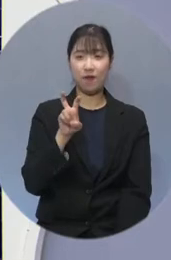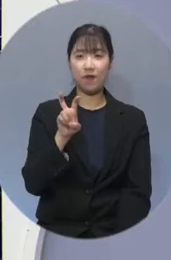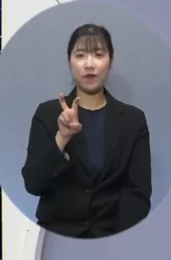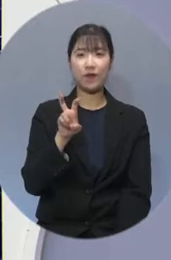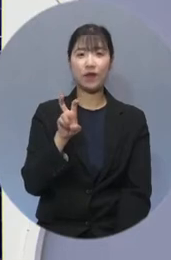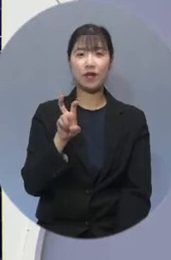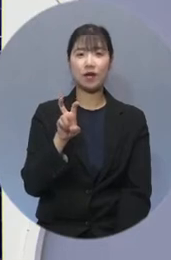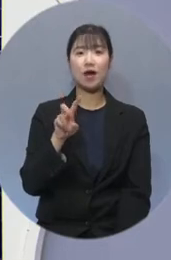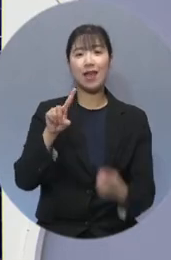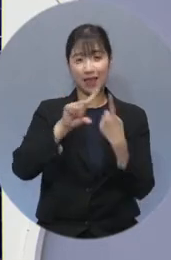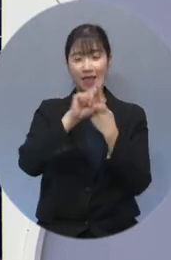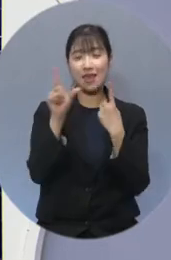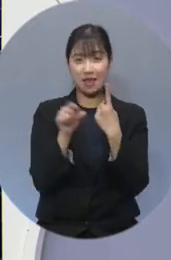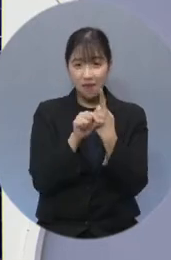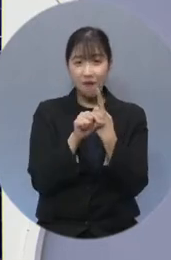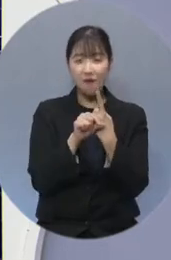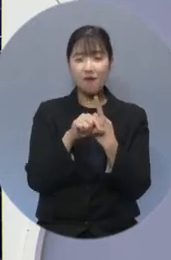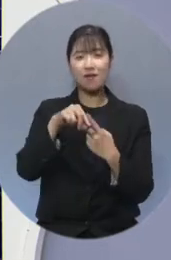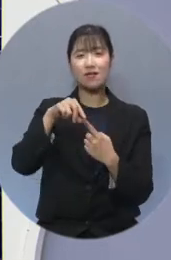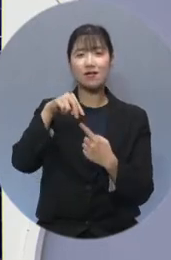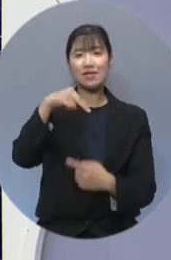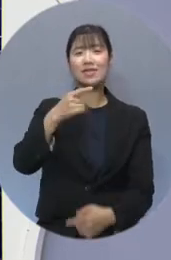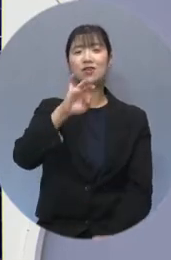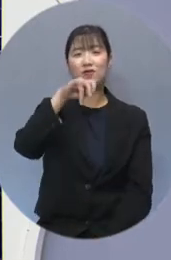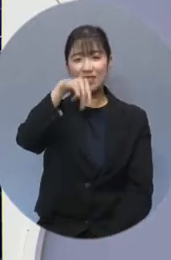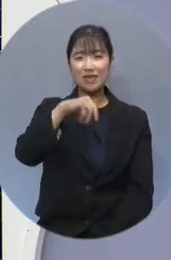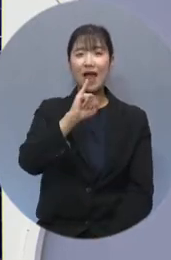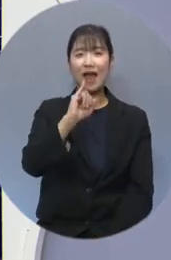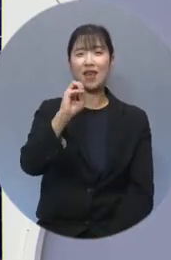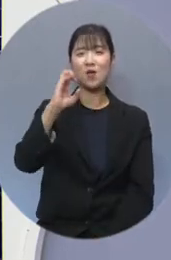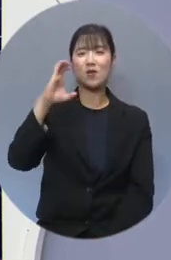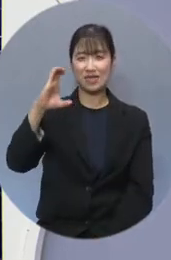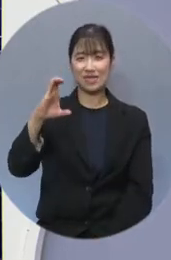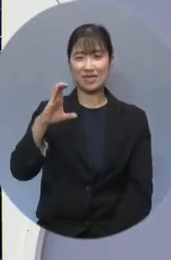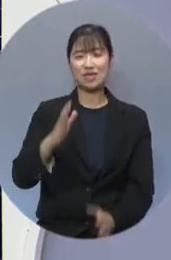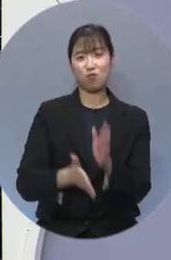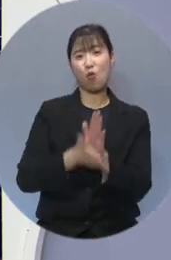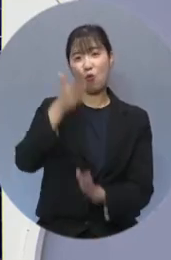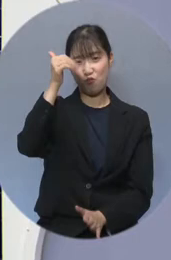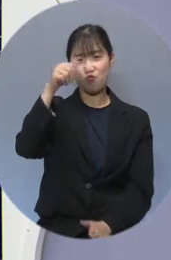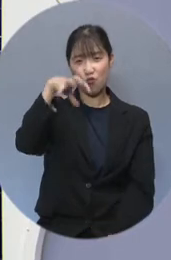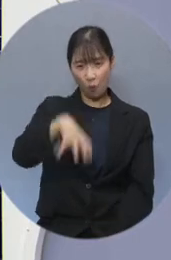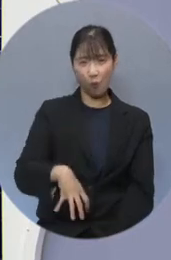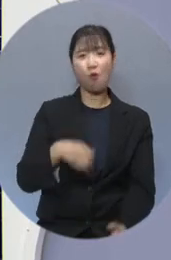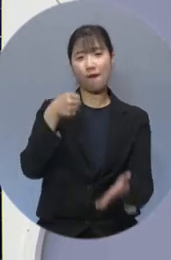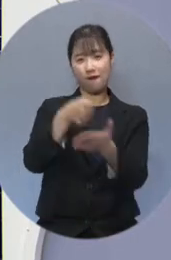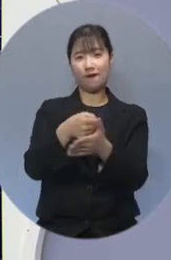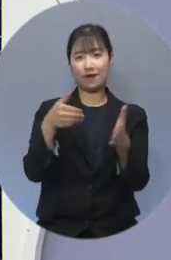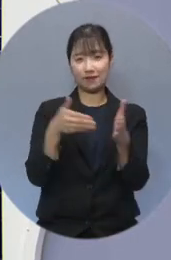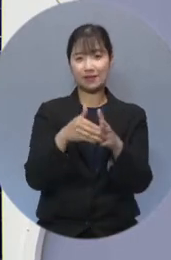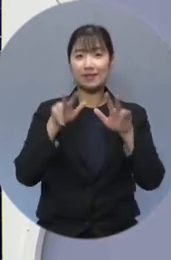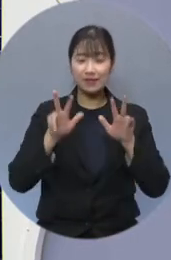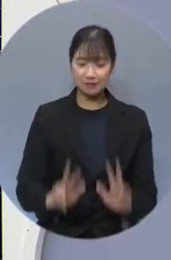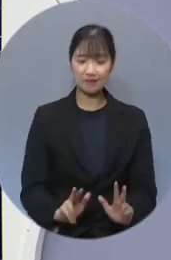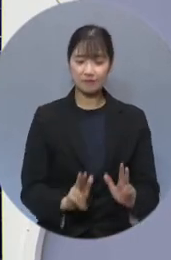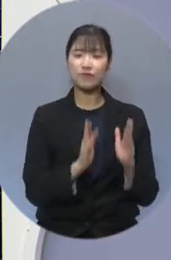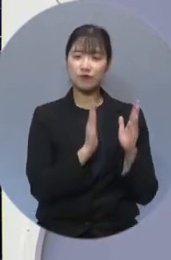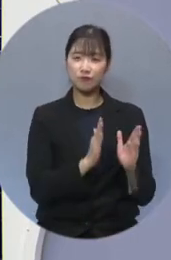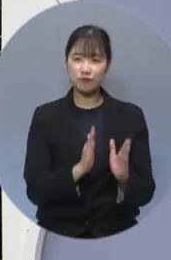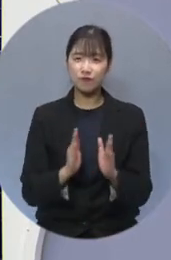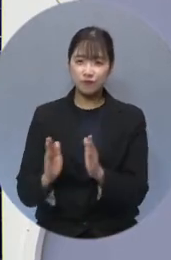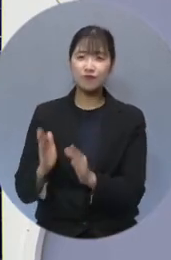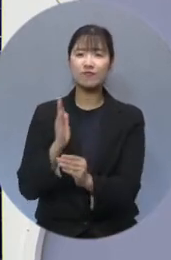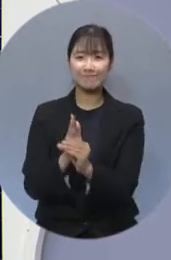2020년 1월에 스위스 IOC 본부 로잔에서 결정이 됐고요. 지금 이제 차곡차곡 준비를